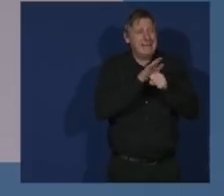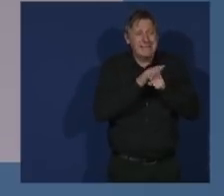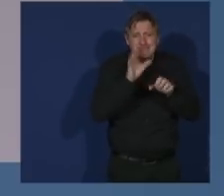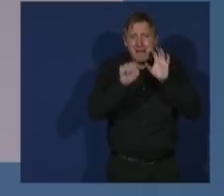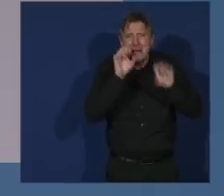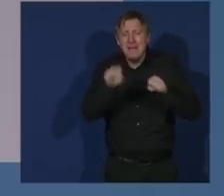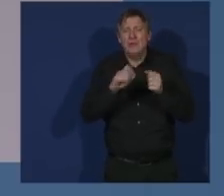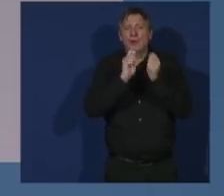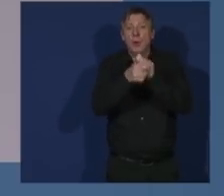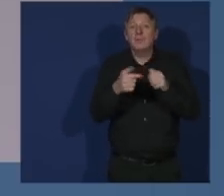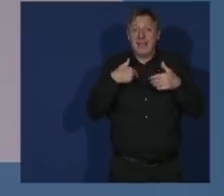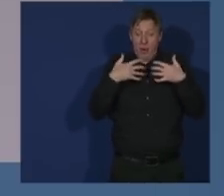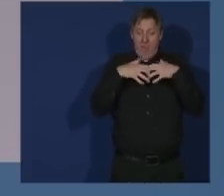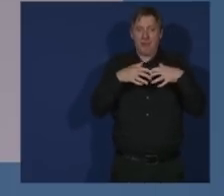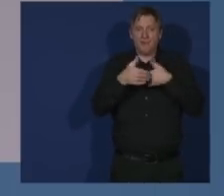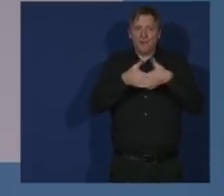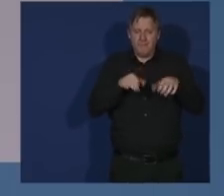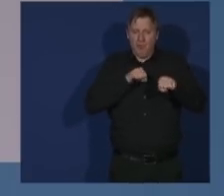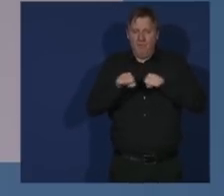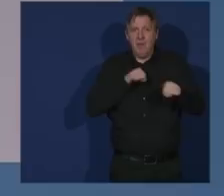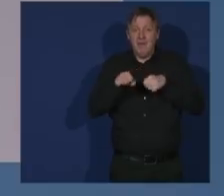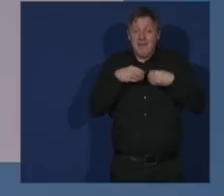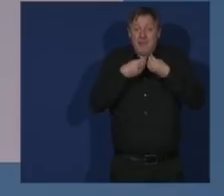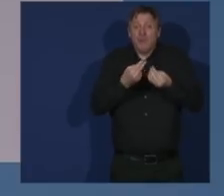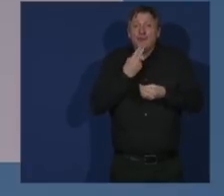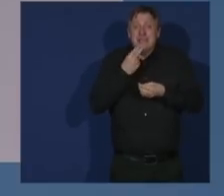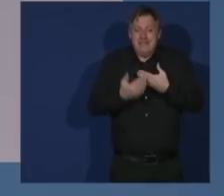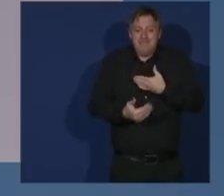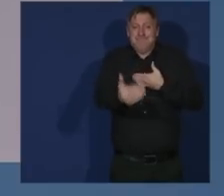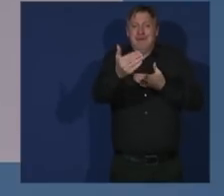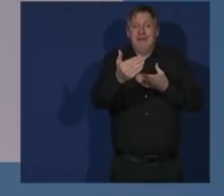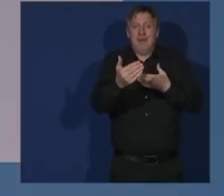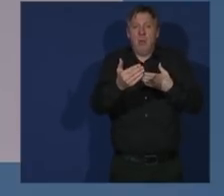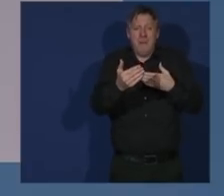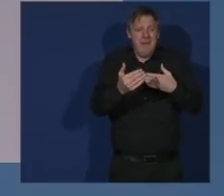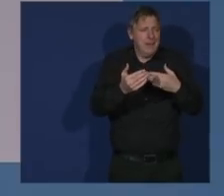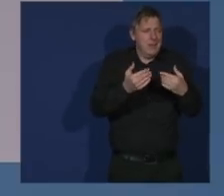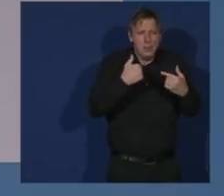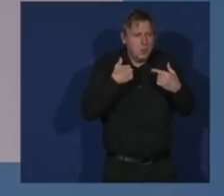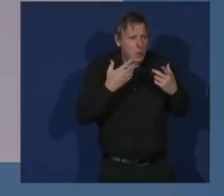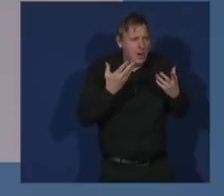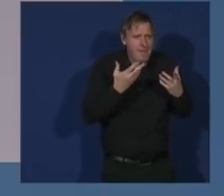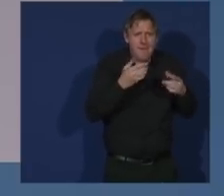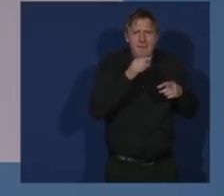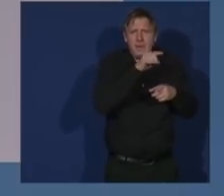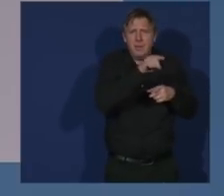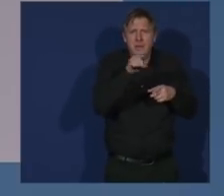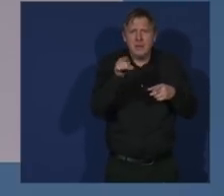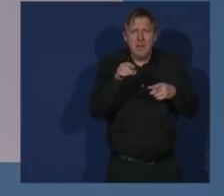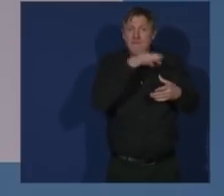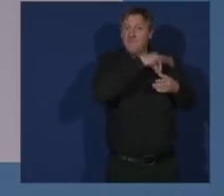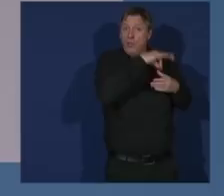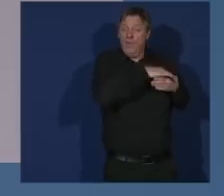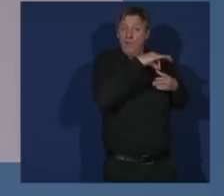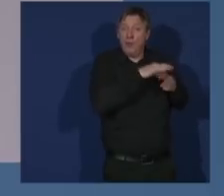notre mouvement doit trouver sa pleine utilité pour identifier tous les points qui ont été votés et qui ne sont